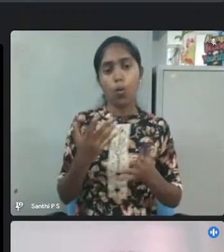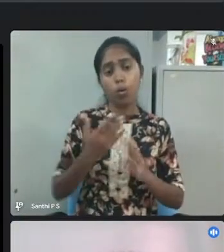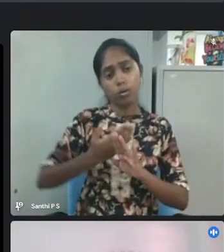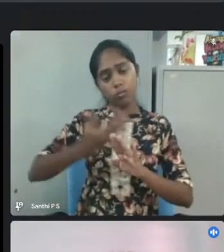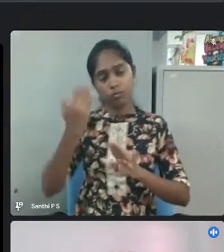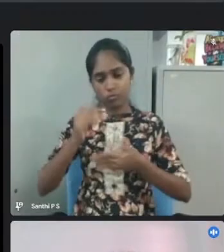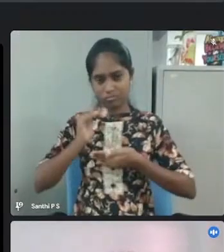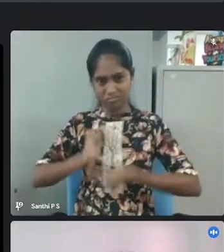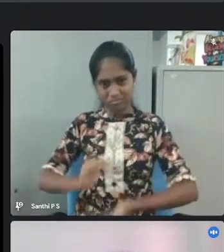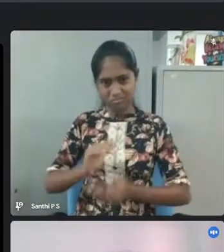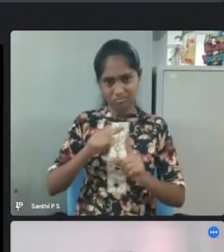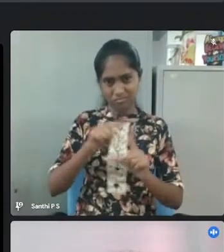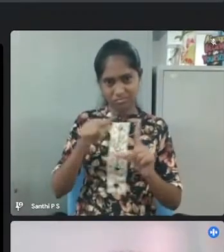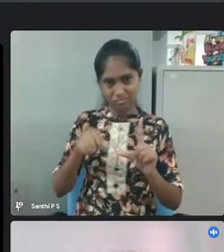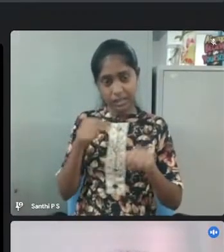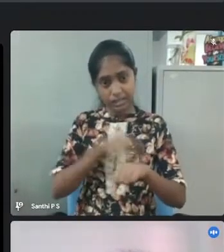അവരുടെ ഭിന്നശേഷി അവസ്ഥ ചിലപ്പോൾ